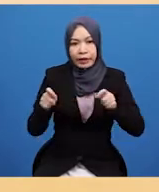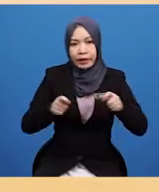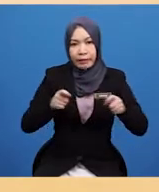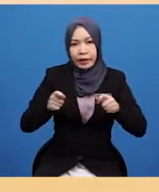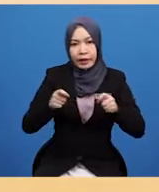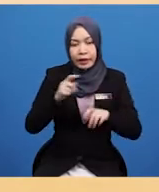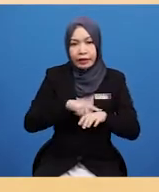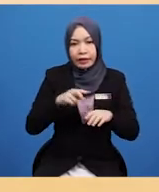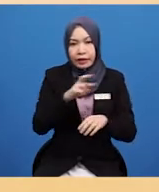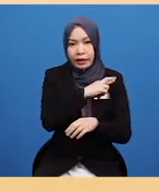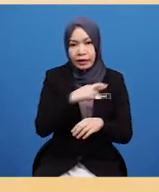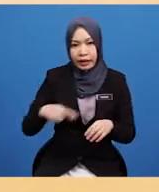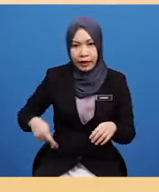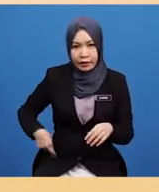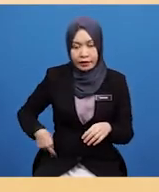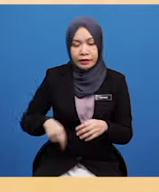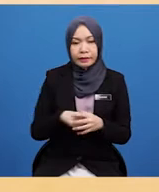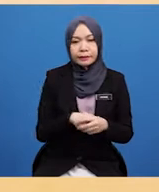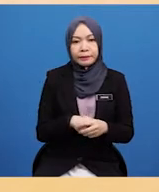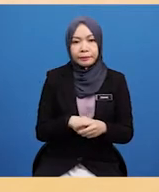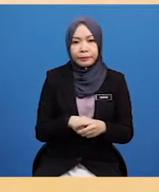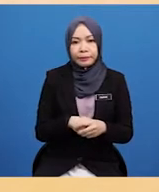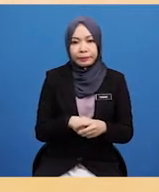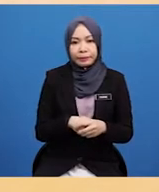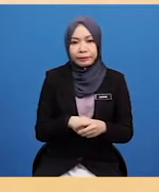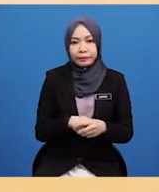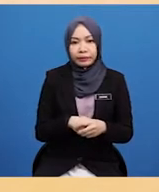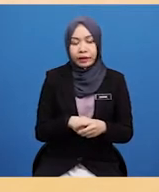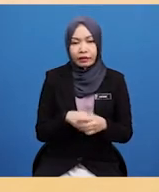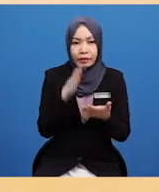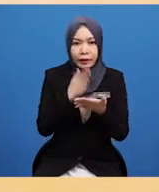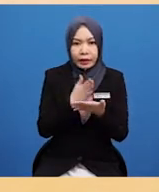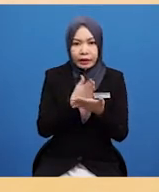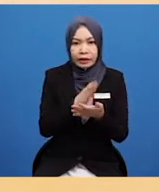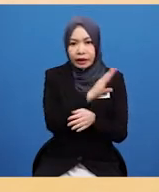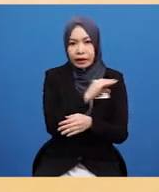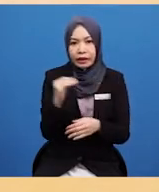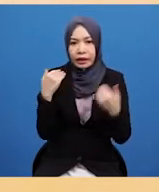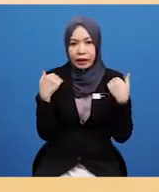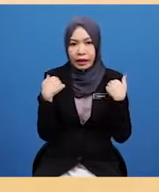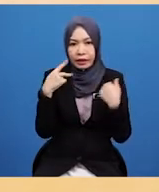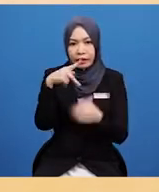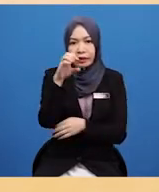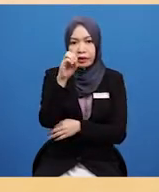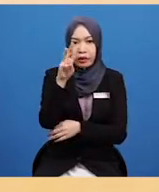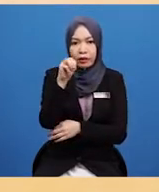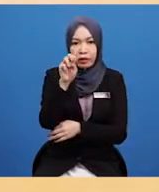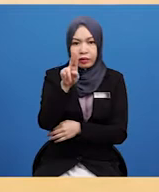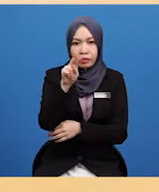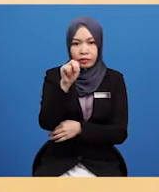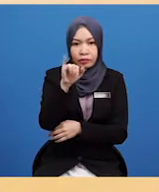yang tercetus dan telah membentuk kerajaan komunis yang pertama di bawah pimpinan Vladimir